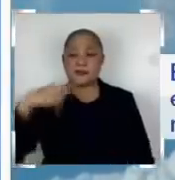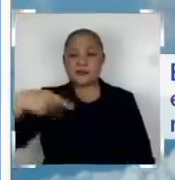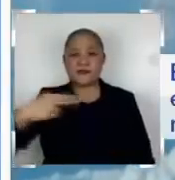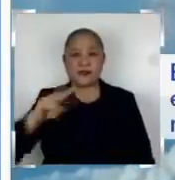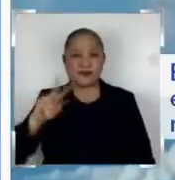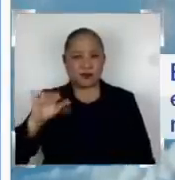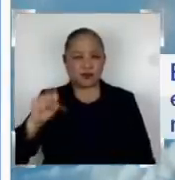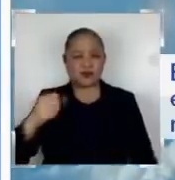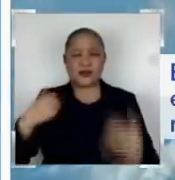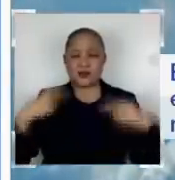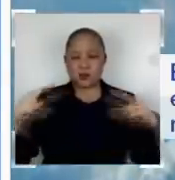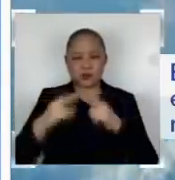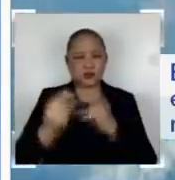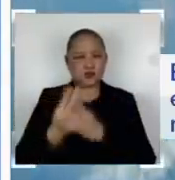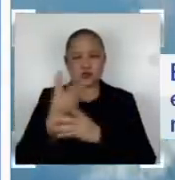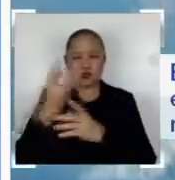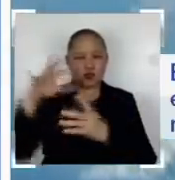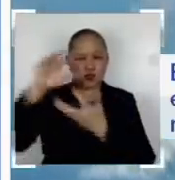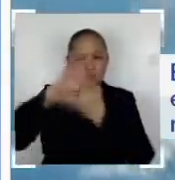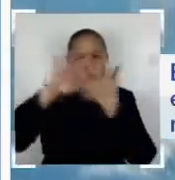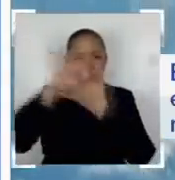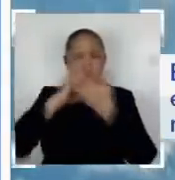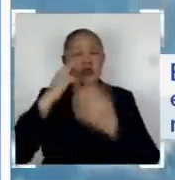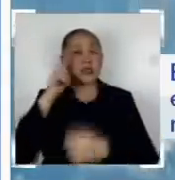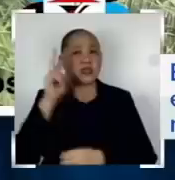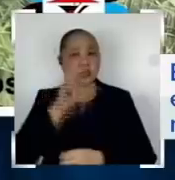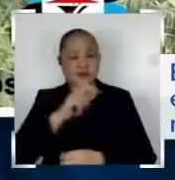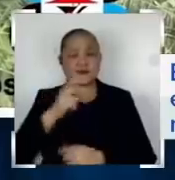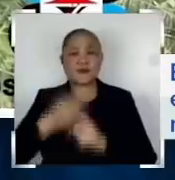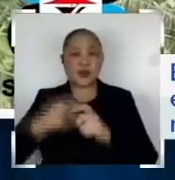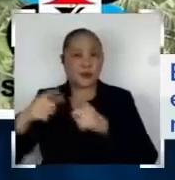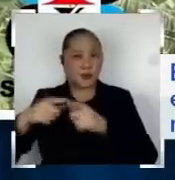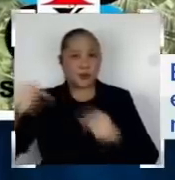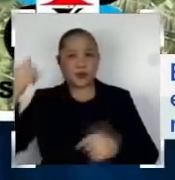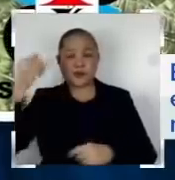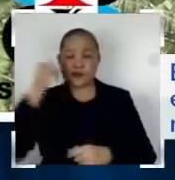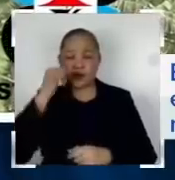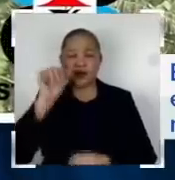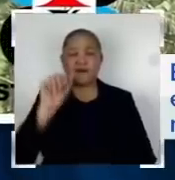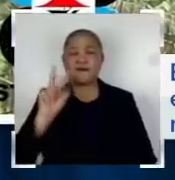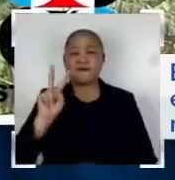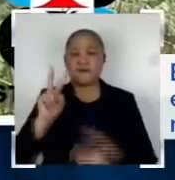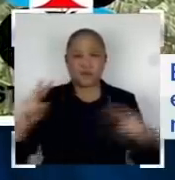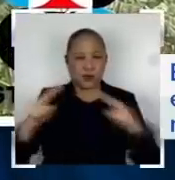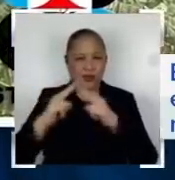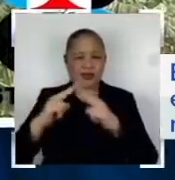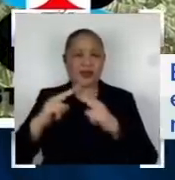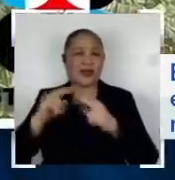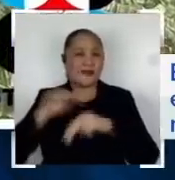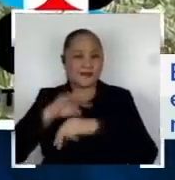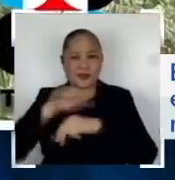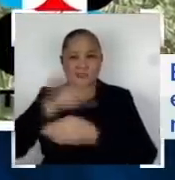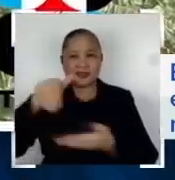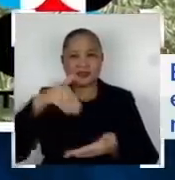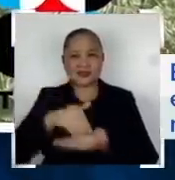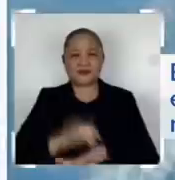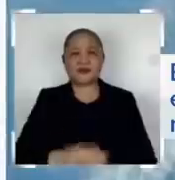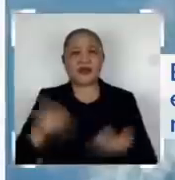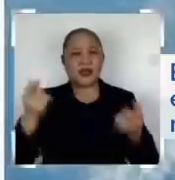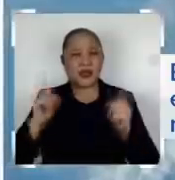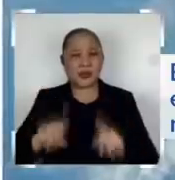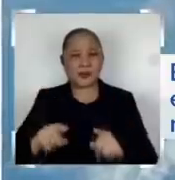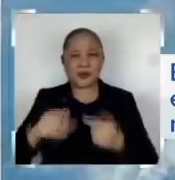na plume na na-detect din sa Tokyo Volcanic Ash Advisory Center. Nangyari ito pagkatapos nagsagawa